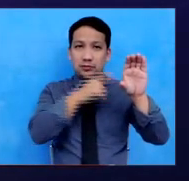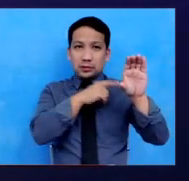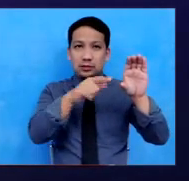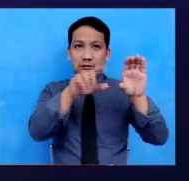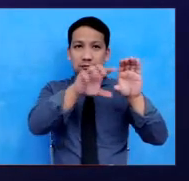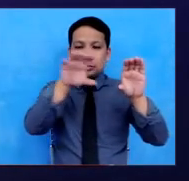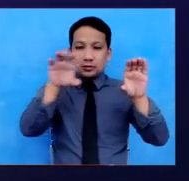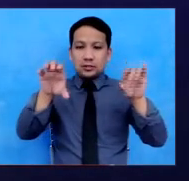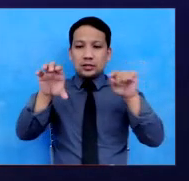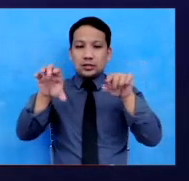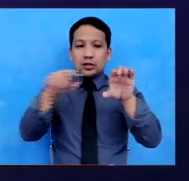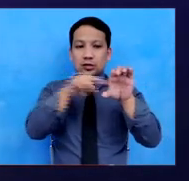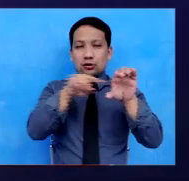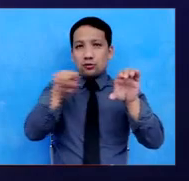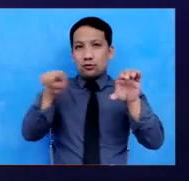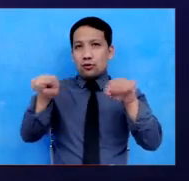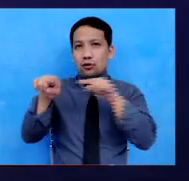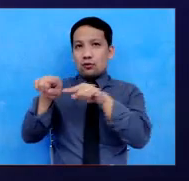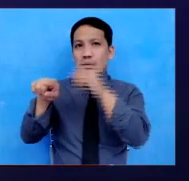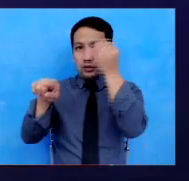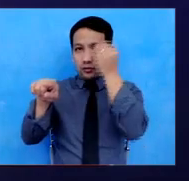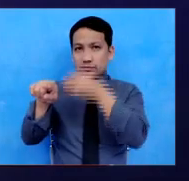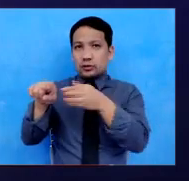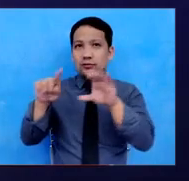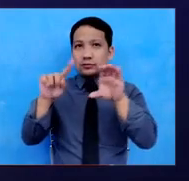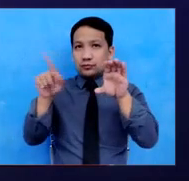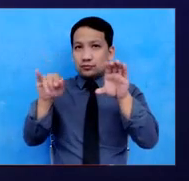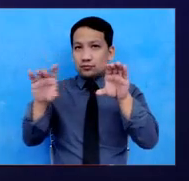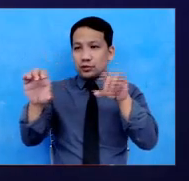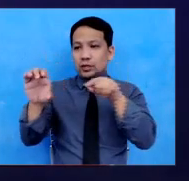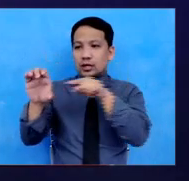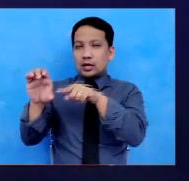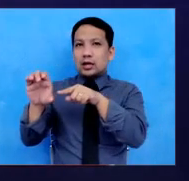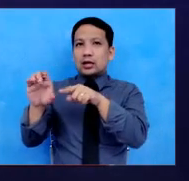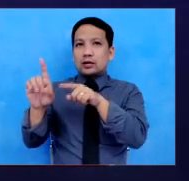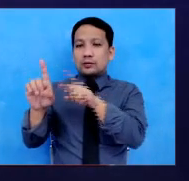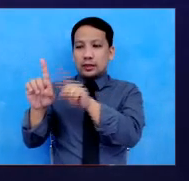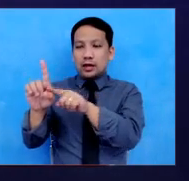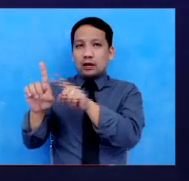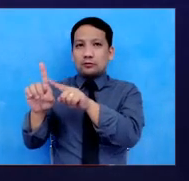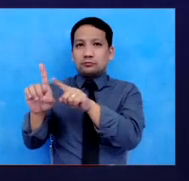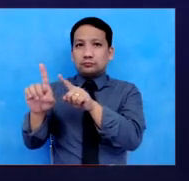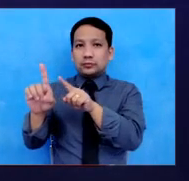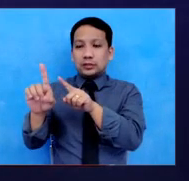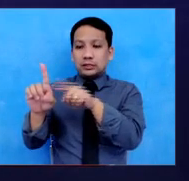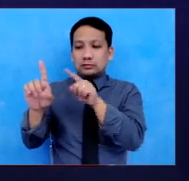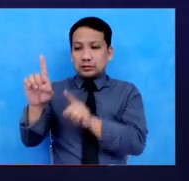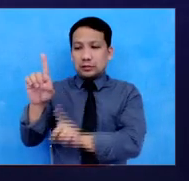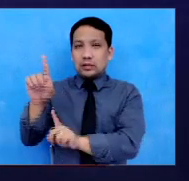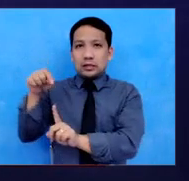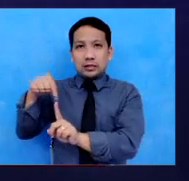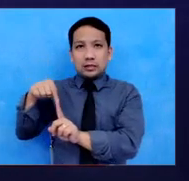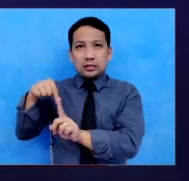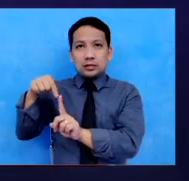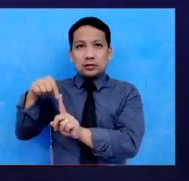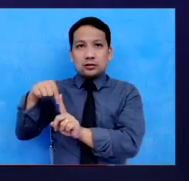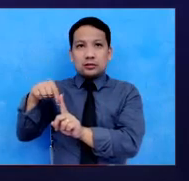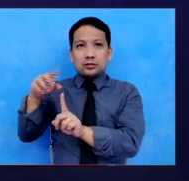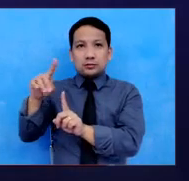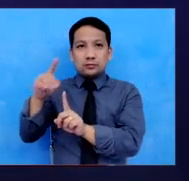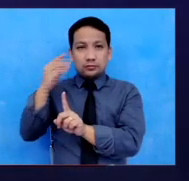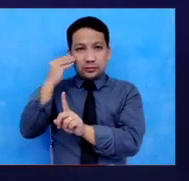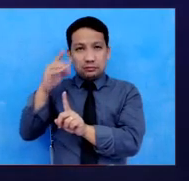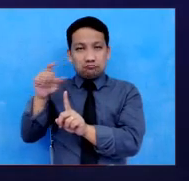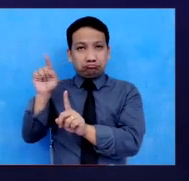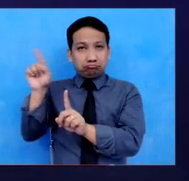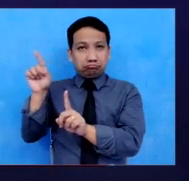umano niya si Zulueta. Si Zulueta naman daw ang kumontak sa Iwaig prison inmate na si Denver Mayores. Si Mayores naman ang siyang